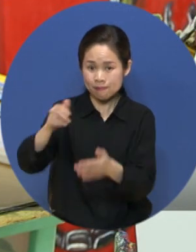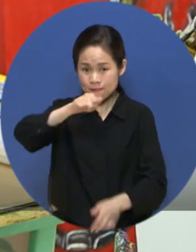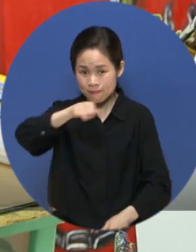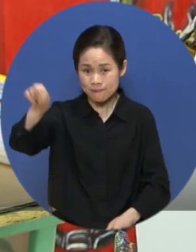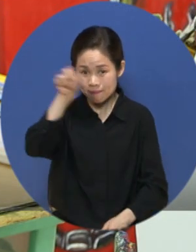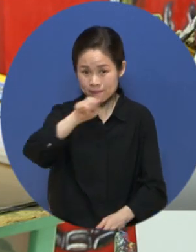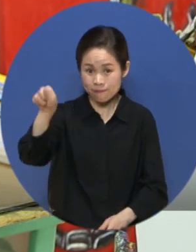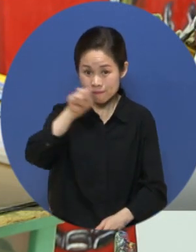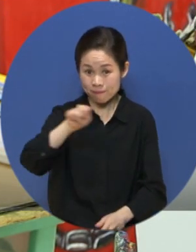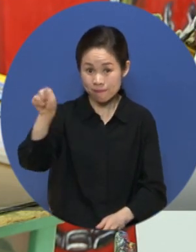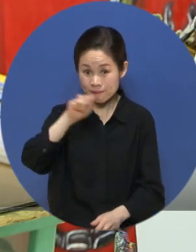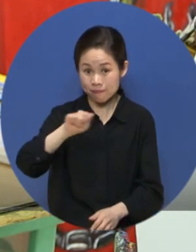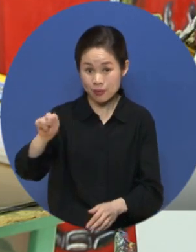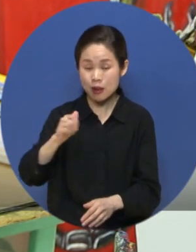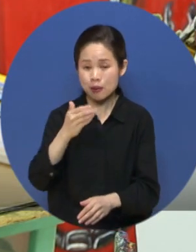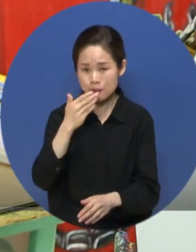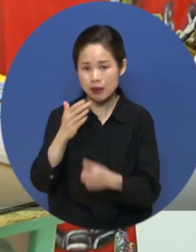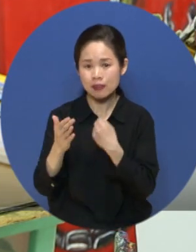유한의 프로그램입니다.